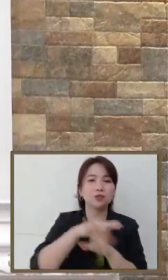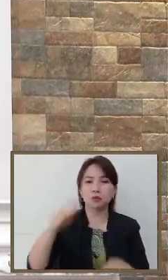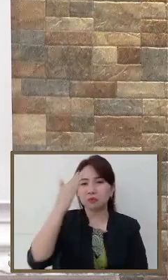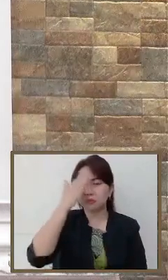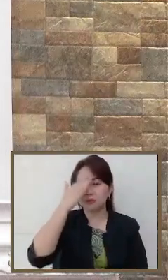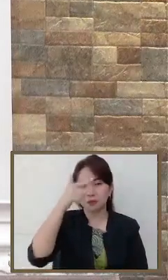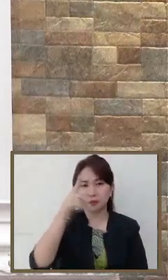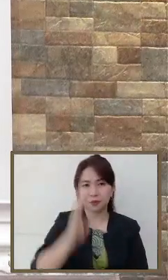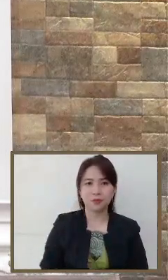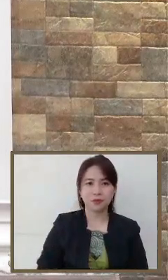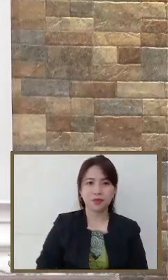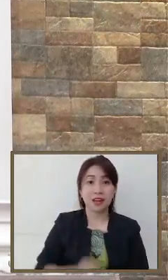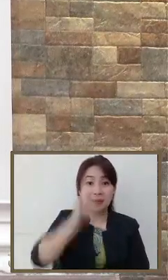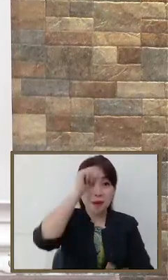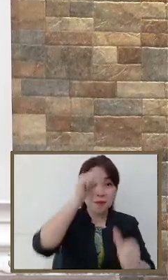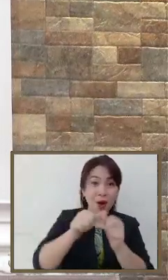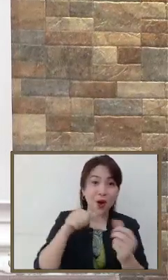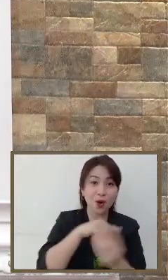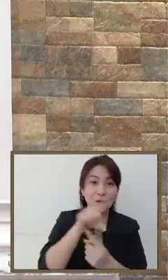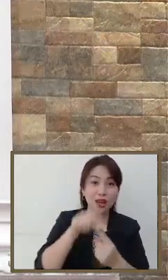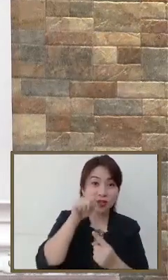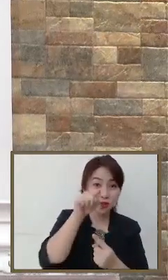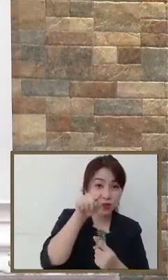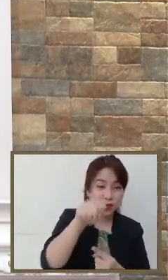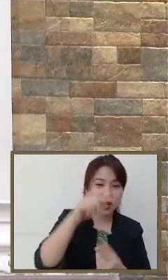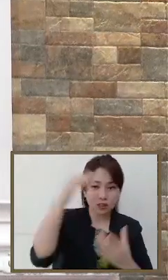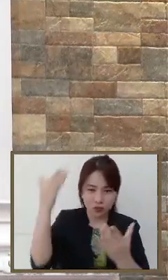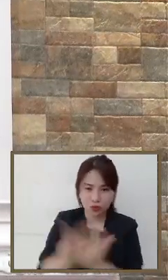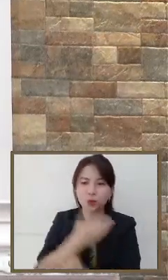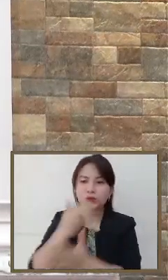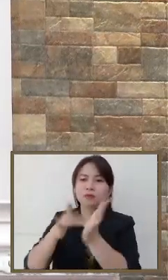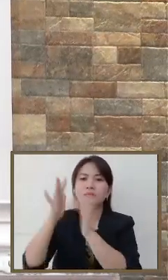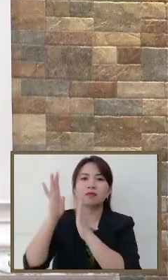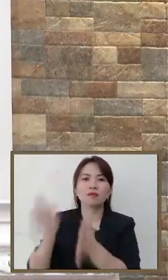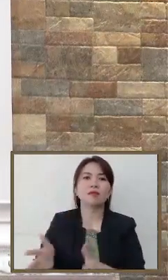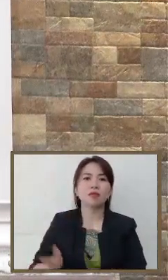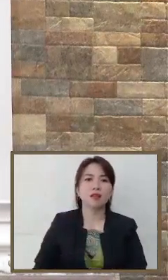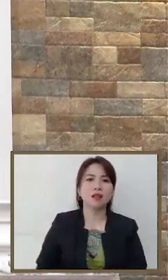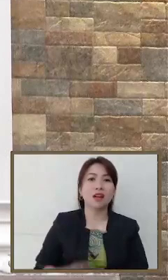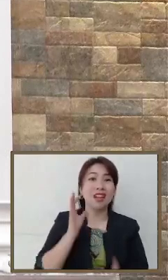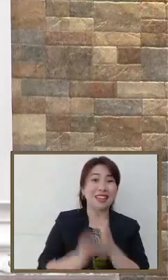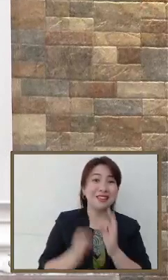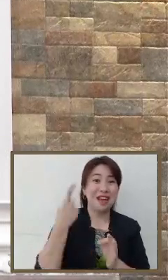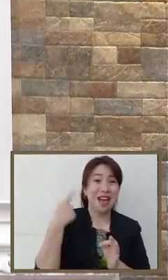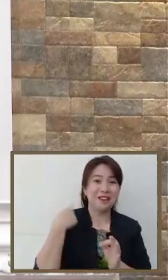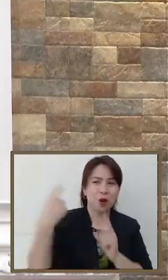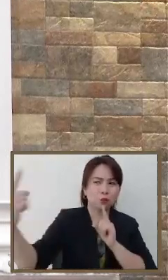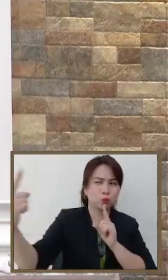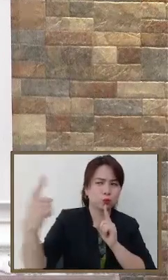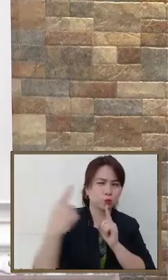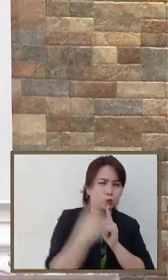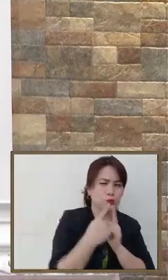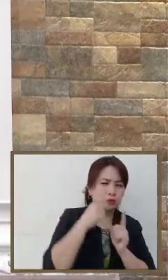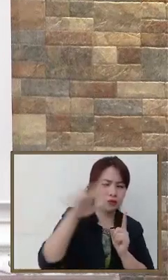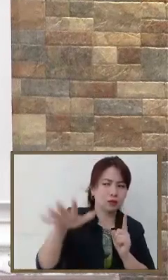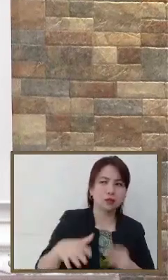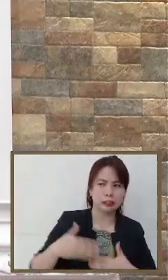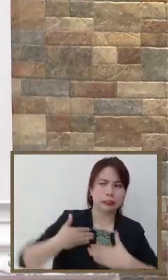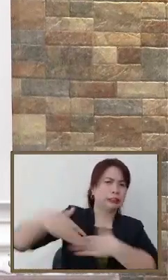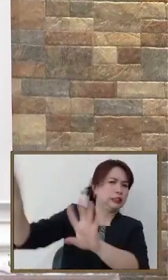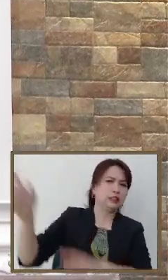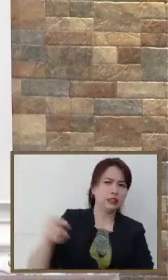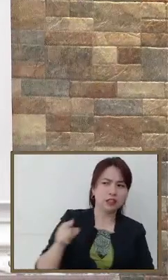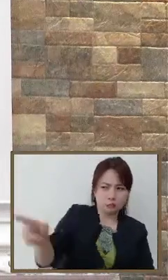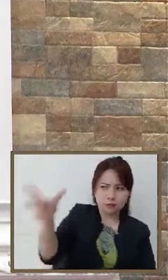kang Kristiyano parang ay lumapit lang SAO na babae diyablo ka talaga nag-e-enjoy ako niligtas ako ng panginoon